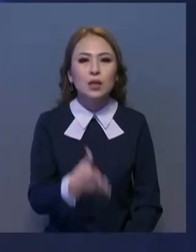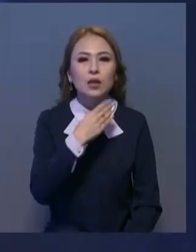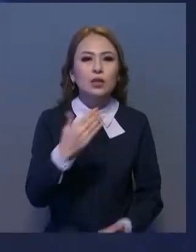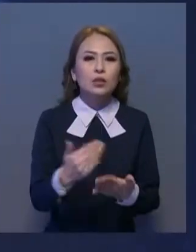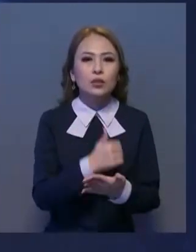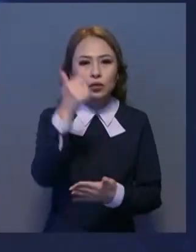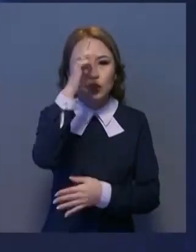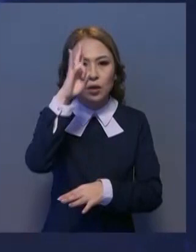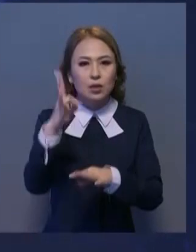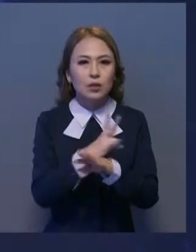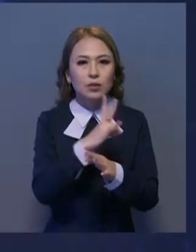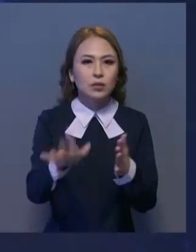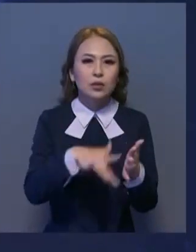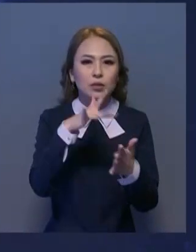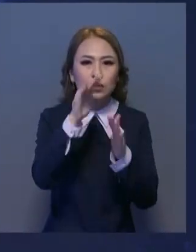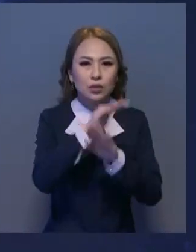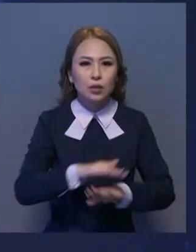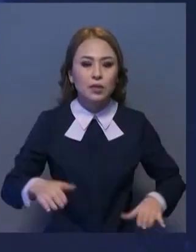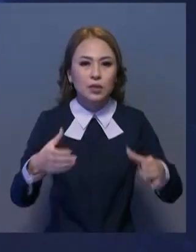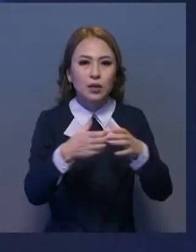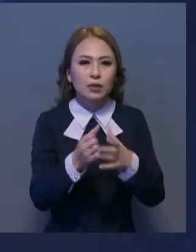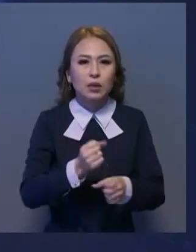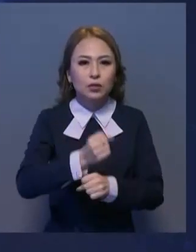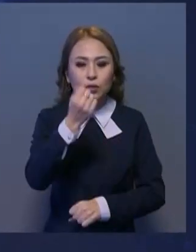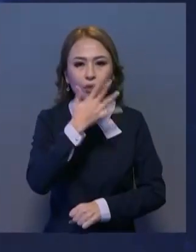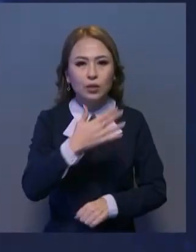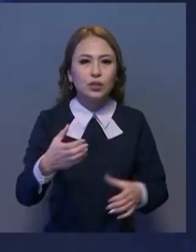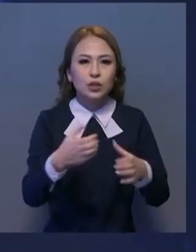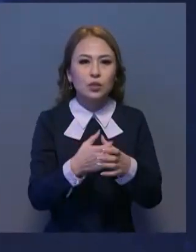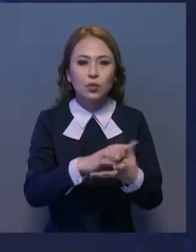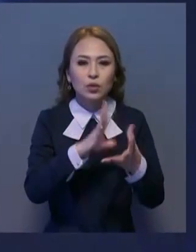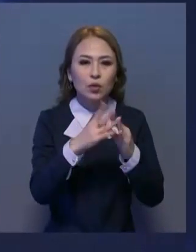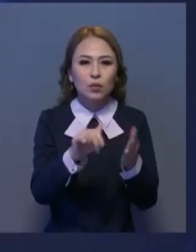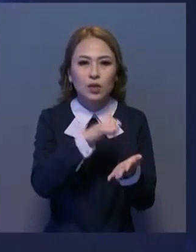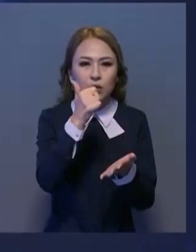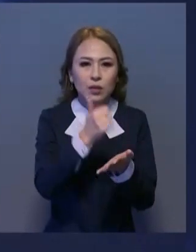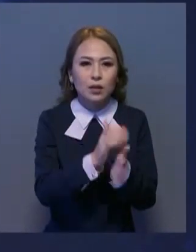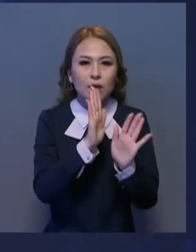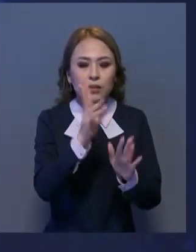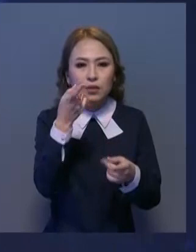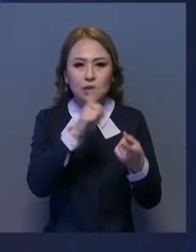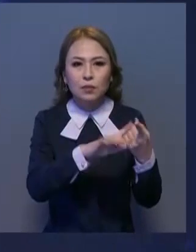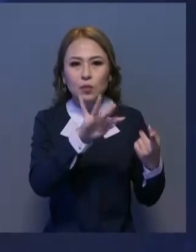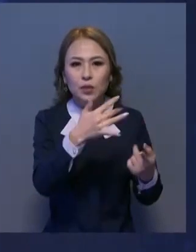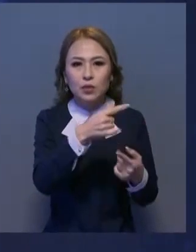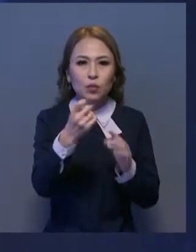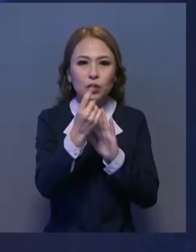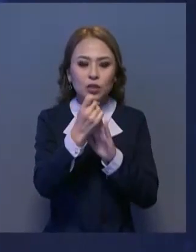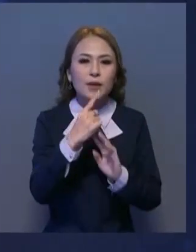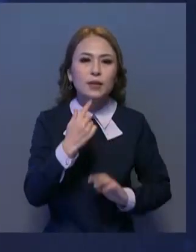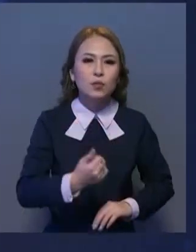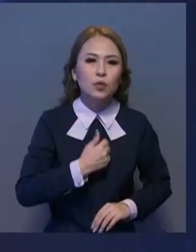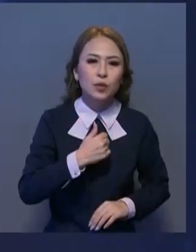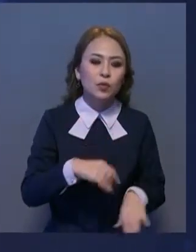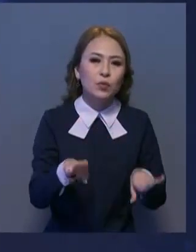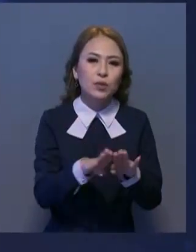Семейде жаңа жыл түніндегі қала тыныштығын сарбаздар қадағалайды. Ұлттық ұланның шығыс өңірлік қолбасшылығына қарасты 55-те 11-ші